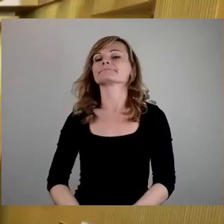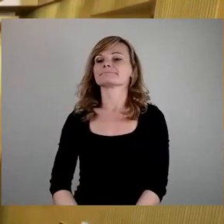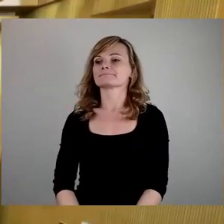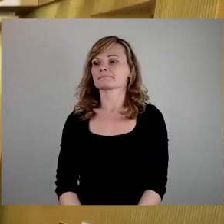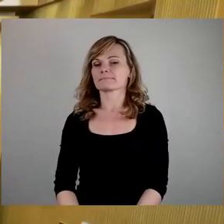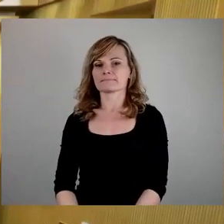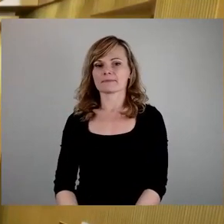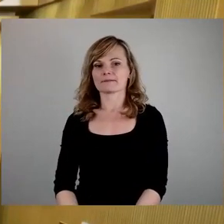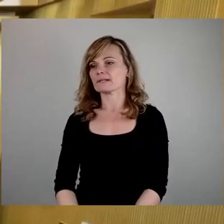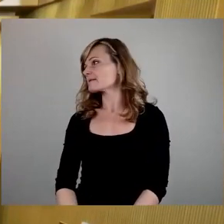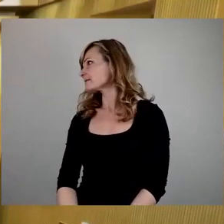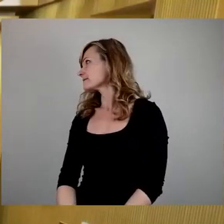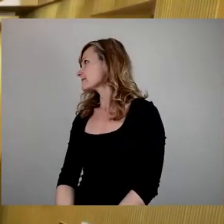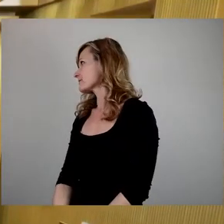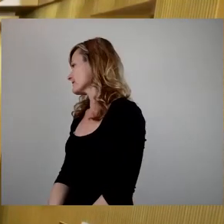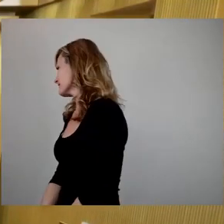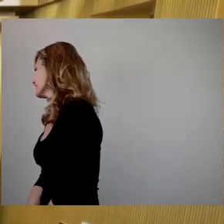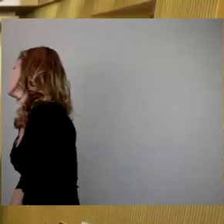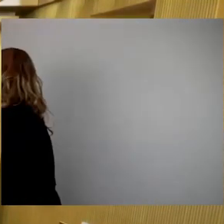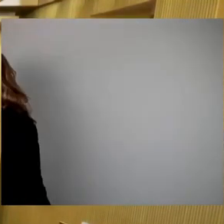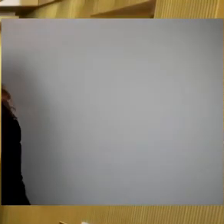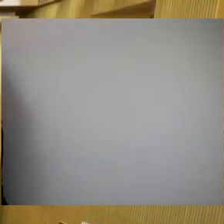So, weitere Wortmeldung, Herr Wirz.